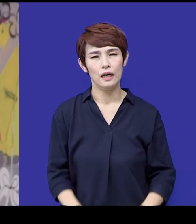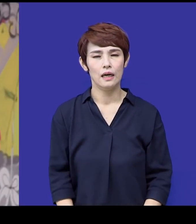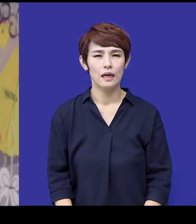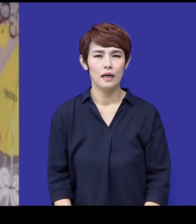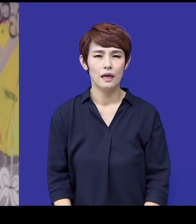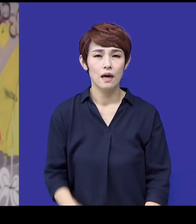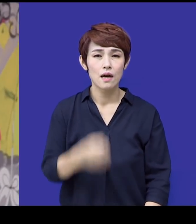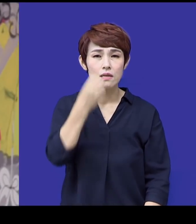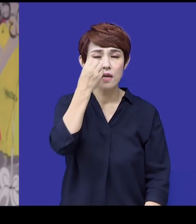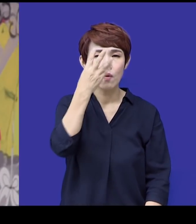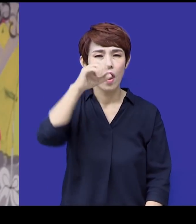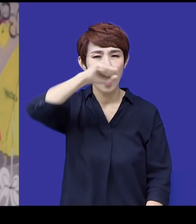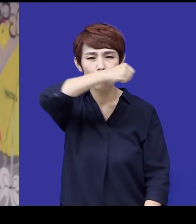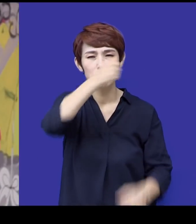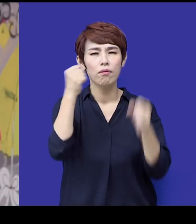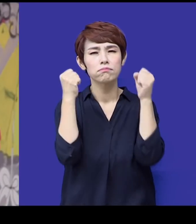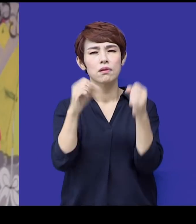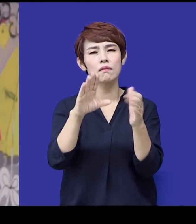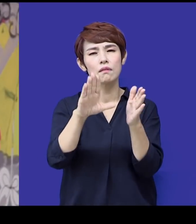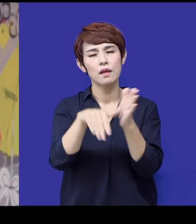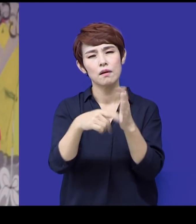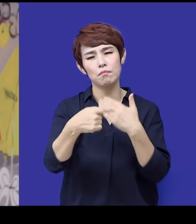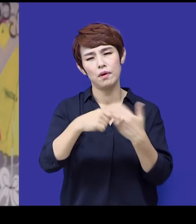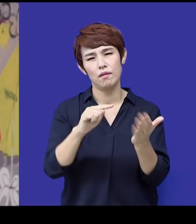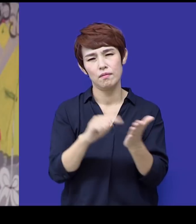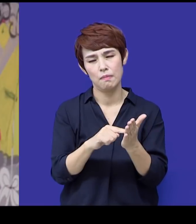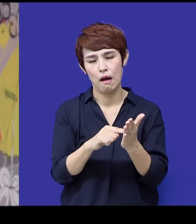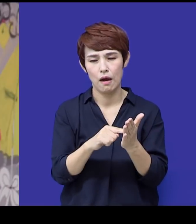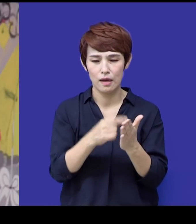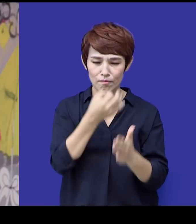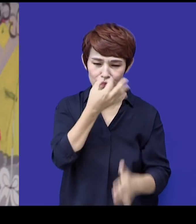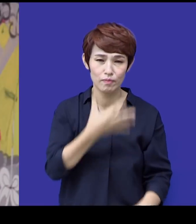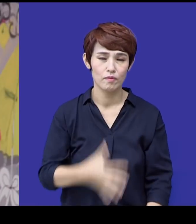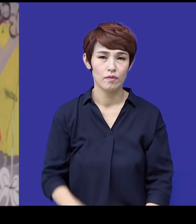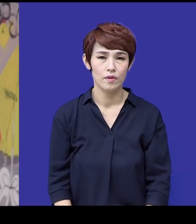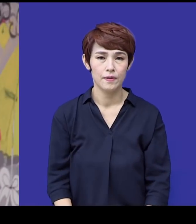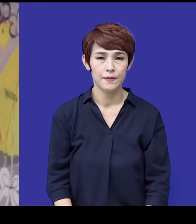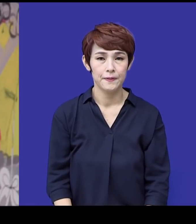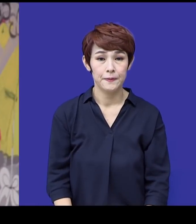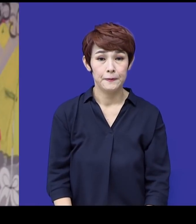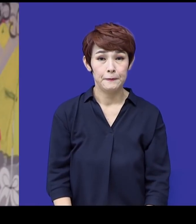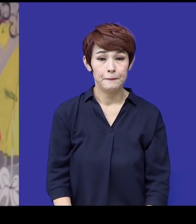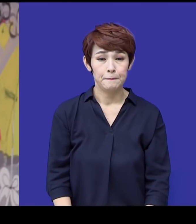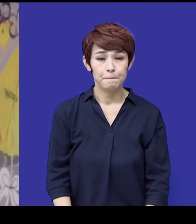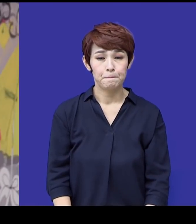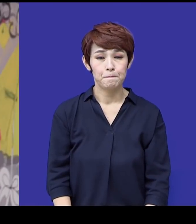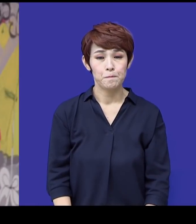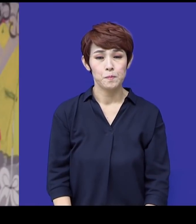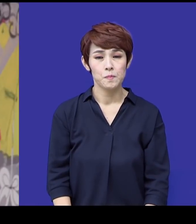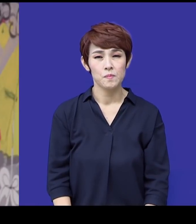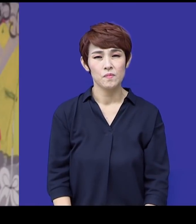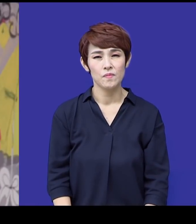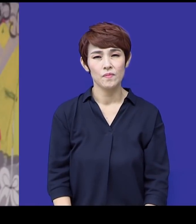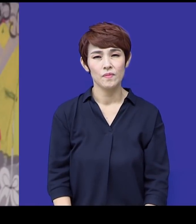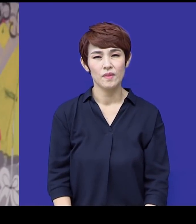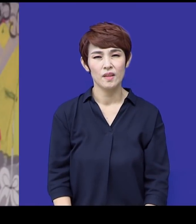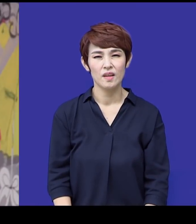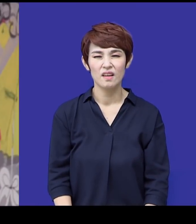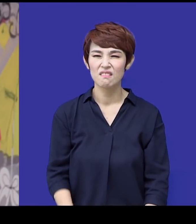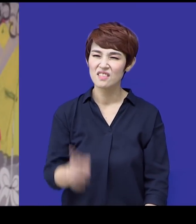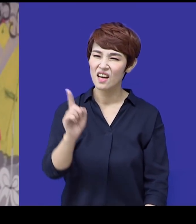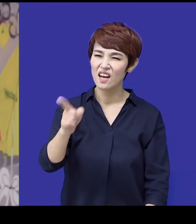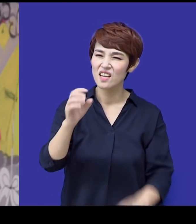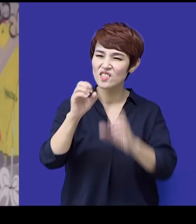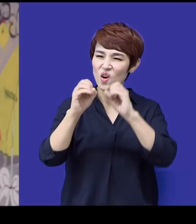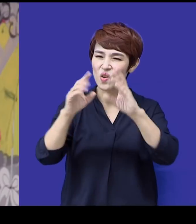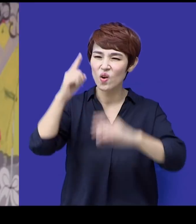있는 것 같고 예. 아주 힘들었었어요. 예. 그러니까 이제 오니까 이제 뭐 선교 마인드도 없는